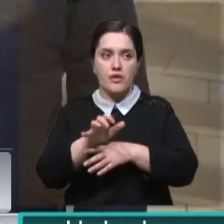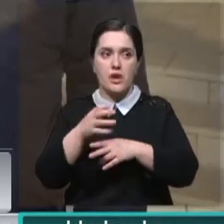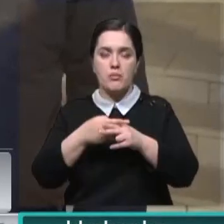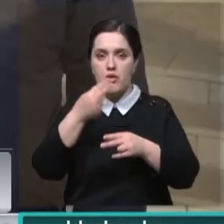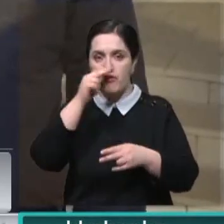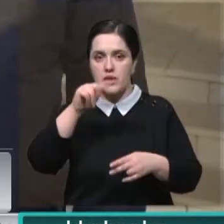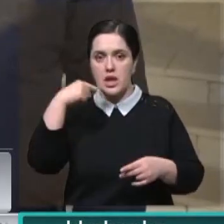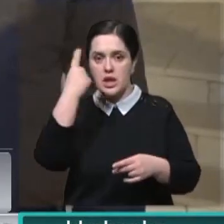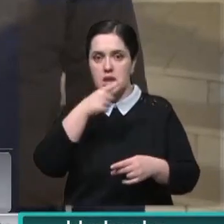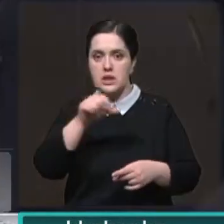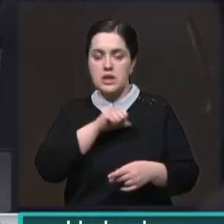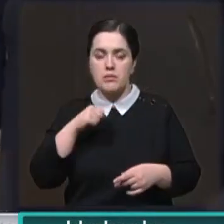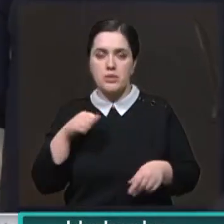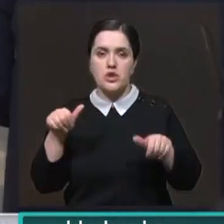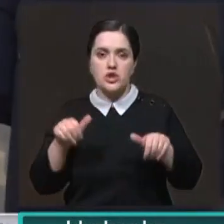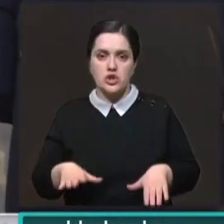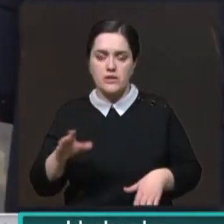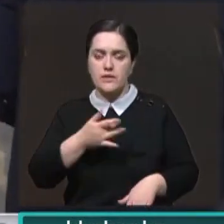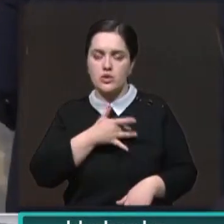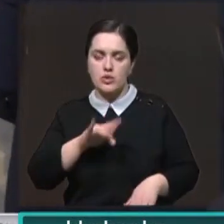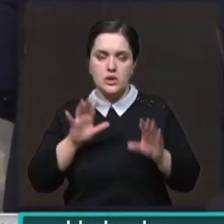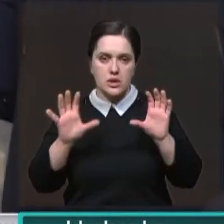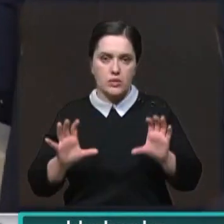виновным лицам сами примите решение по всей строгости закона